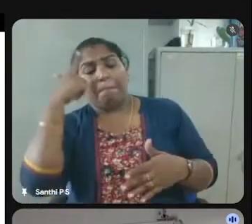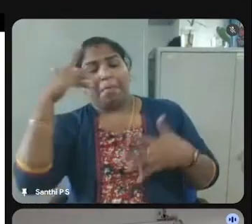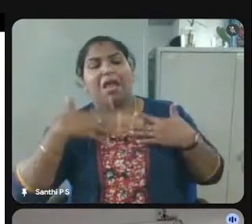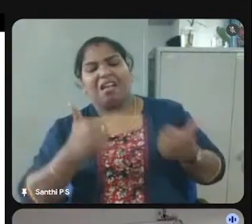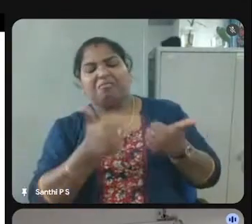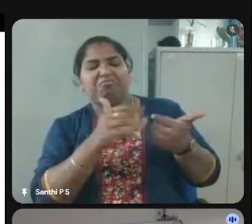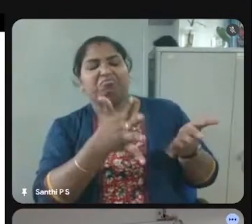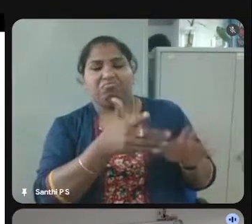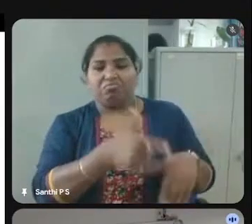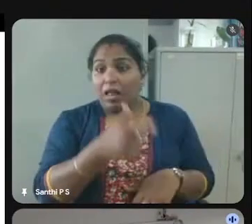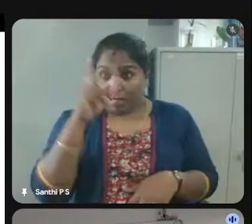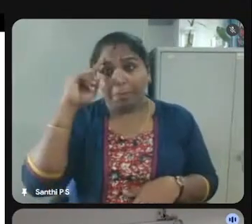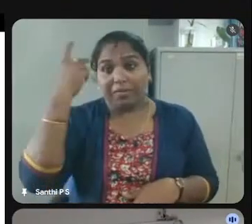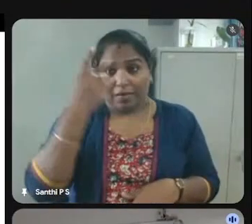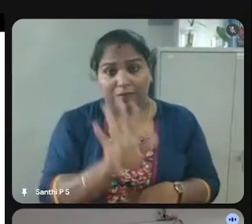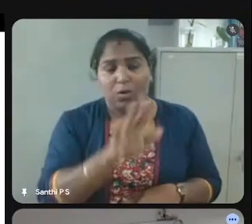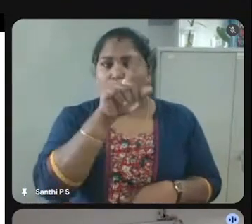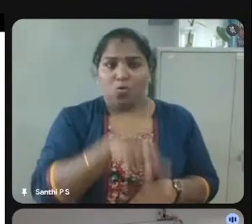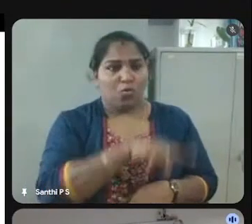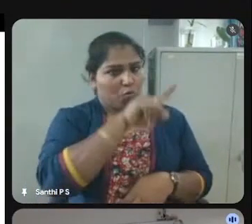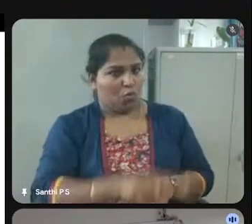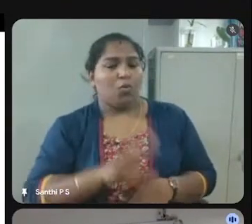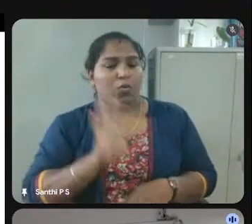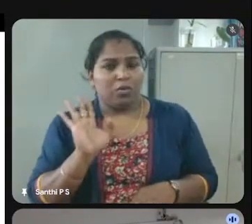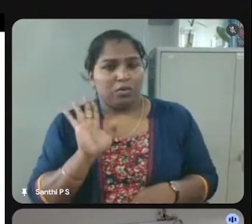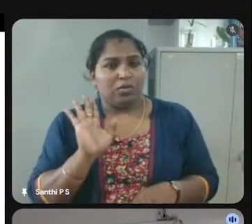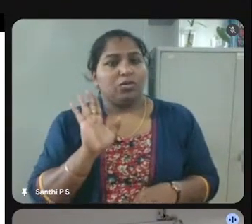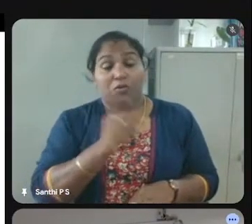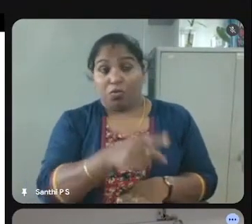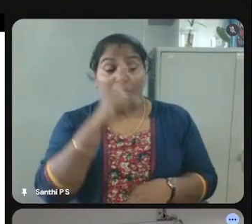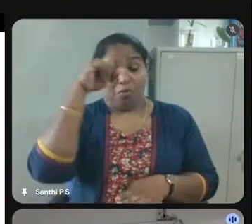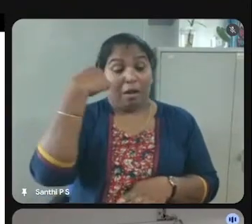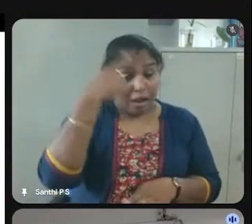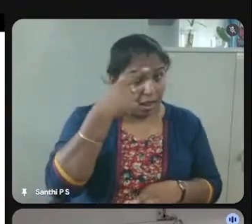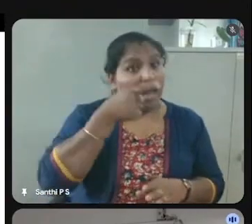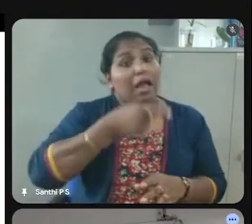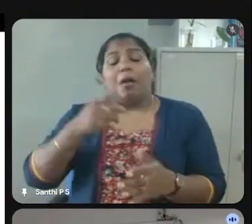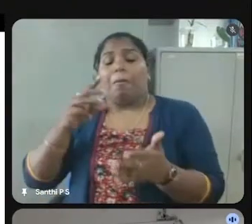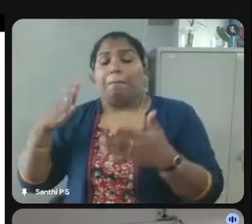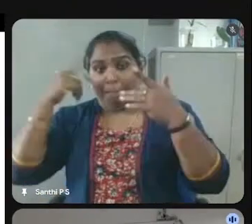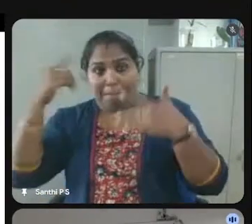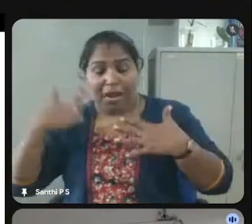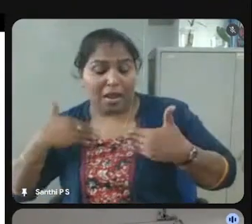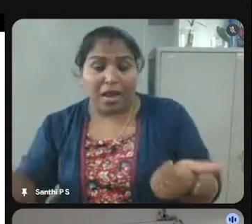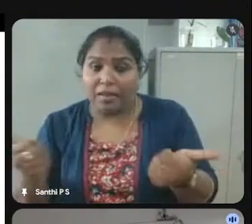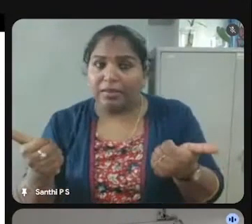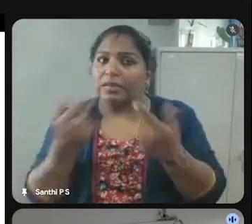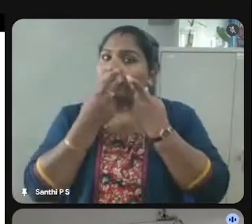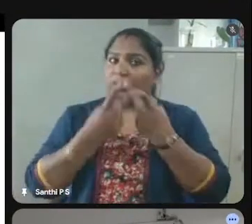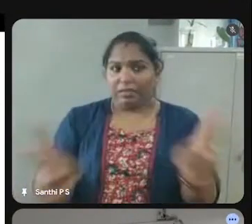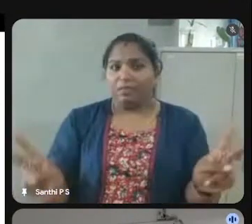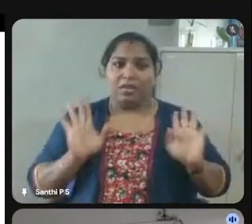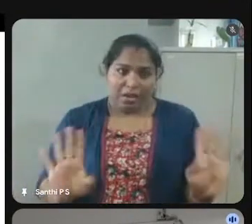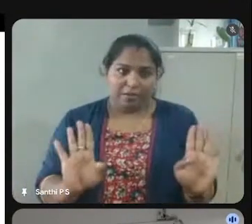മാനസിക ആരോഗ്യം എന്നൊക്കെ പറയുന്നത് എപ്പോഴും കോറിലേറ്റ് ചെയ്ത് പരസ്പര പൂരകങ്ങളായിട്ട് പറയുന്ന ഒരു വാക്കാണ്. അപ്പോൾ അങ്ങനെയല്ല. മാനസിക ആരോഗ്യം എന്ന്